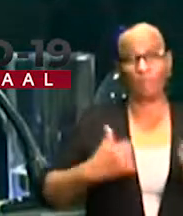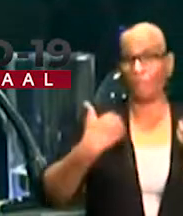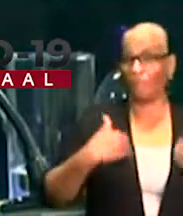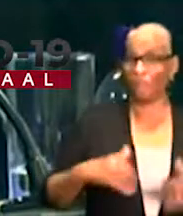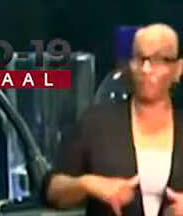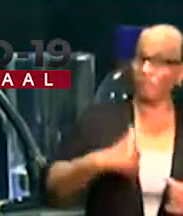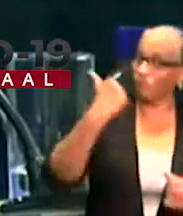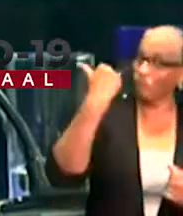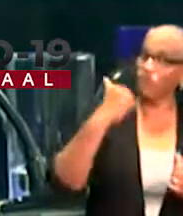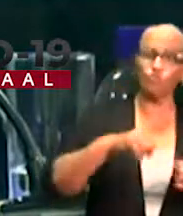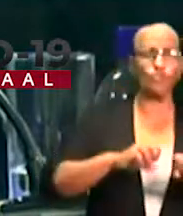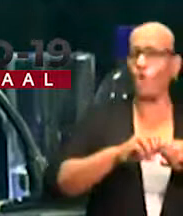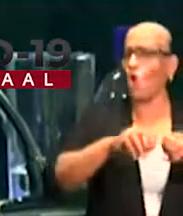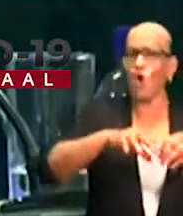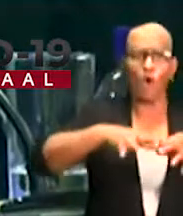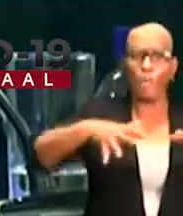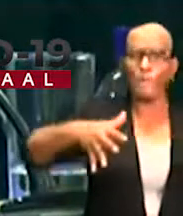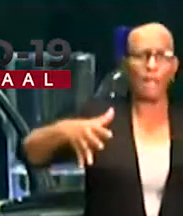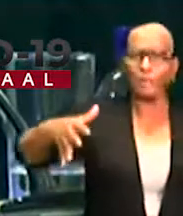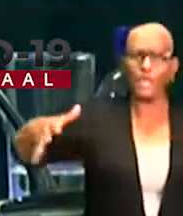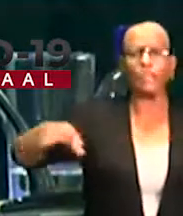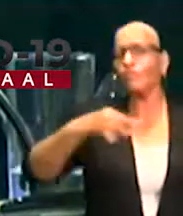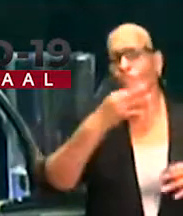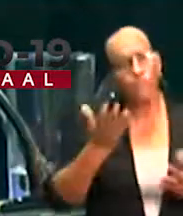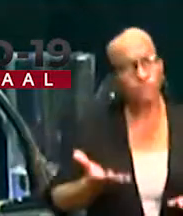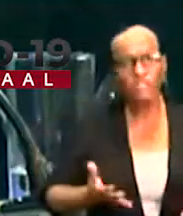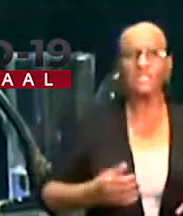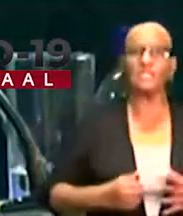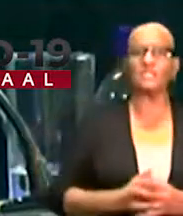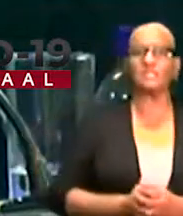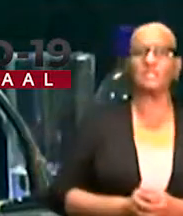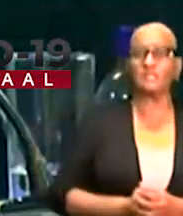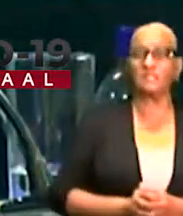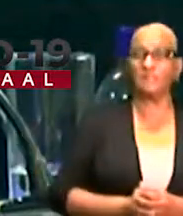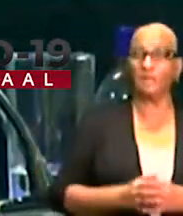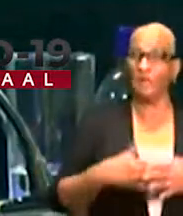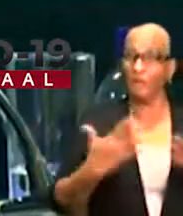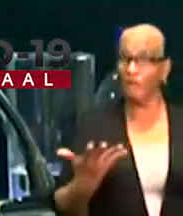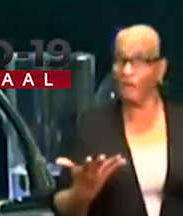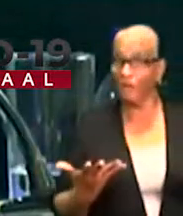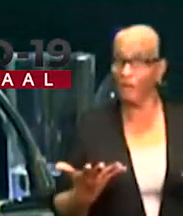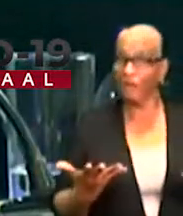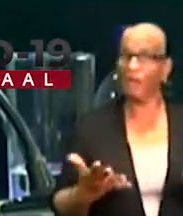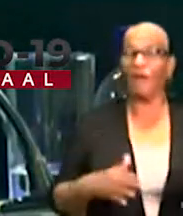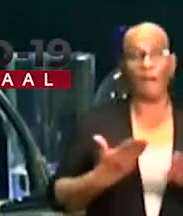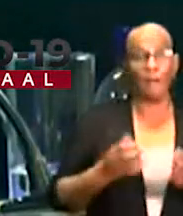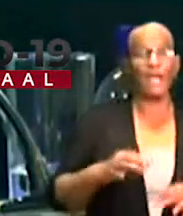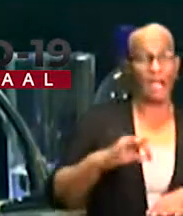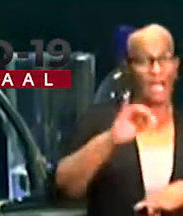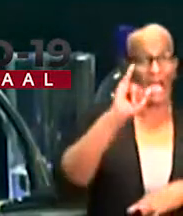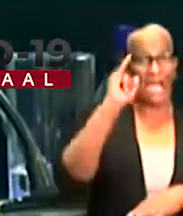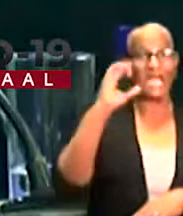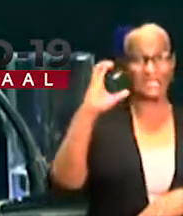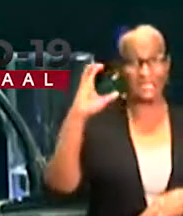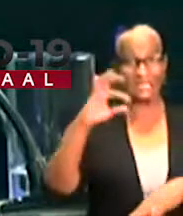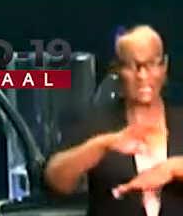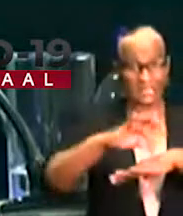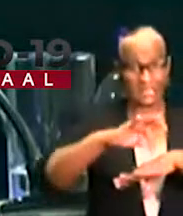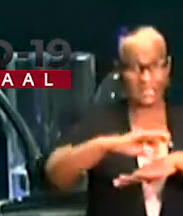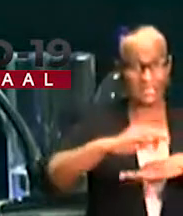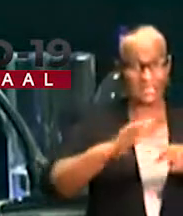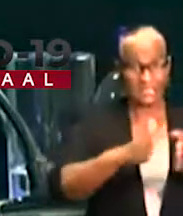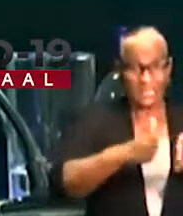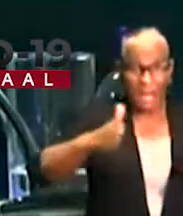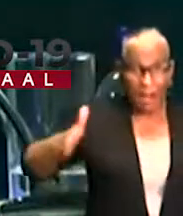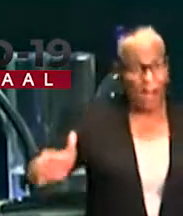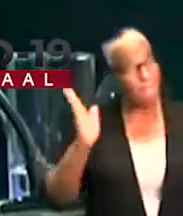worden uitgebreid. En we konden volstaan met het aantal ICU-bedden dat we hadden. En in de afgelopen dagen,